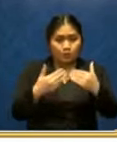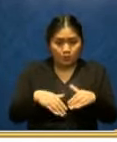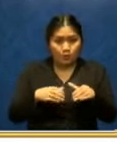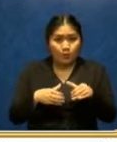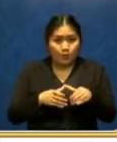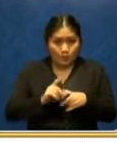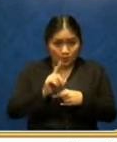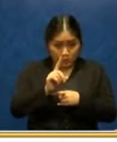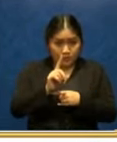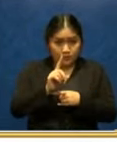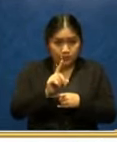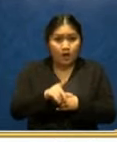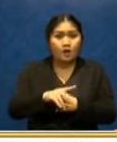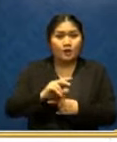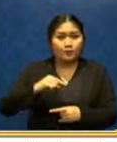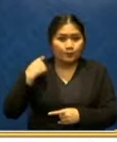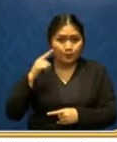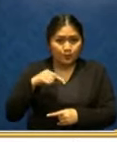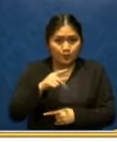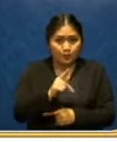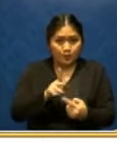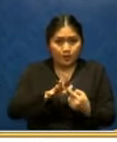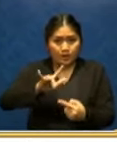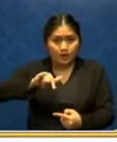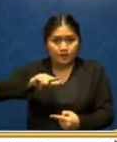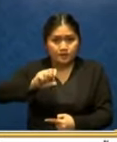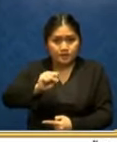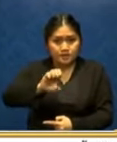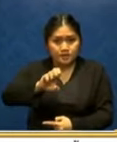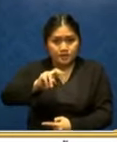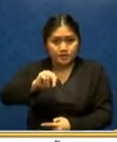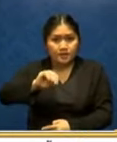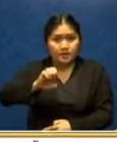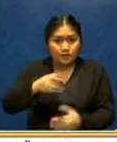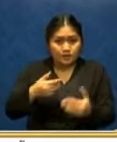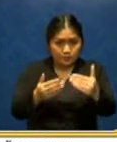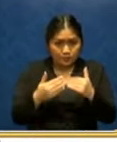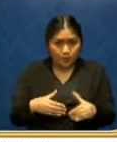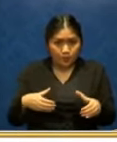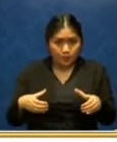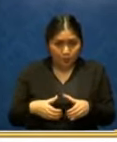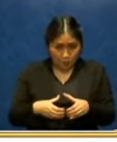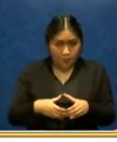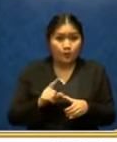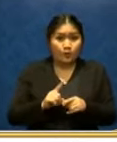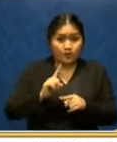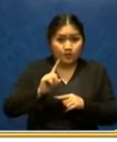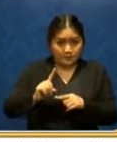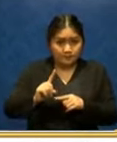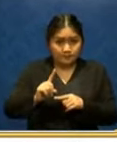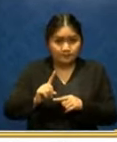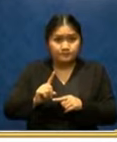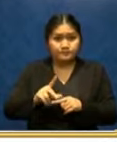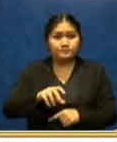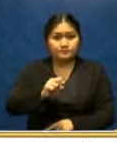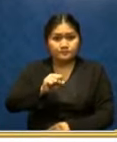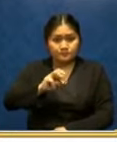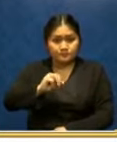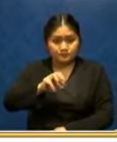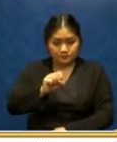ำนวน1ท่านครับนางสาวการศินีโอภาสรังสรรค์สัดส่วนพรรคเพื่อไทยรวมพลังจำนวน1ท่านครับนายส